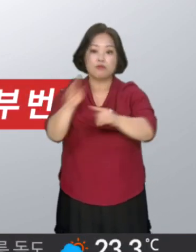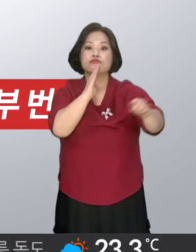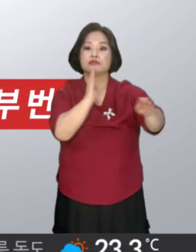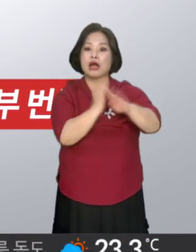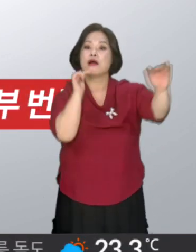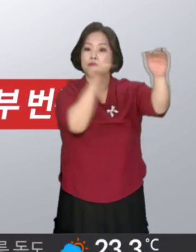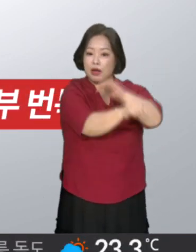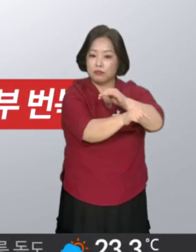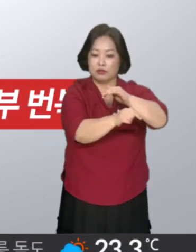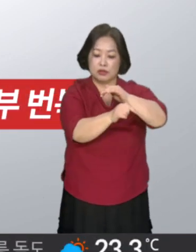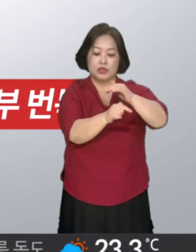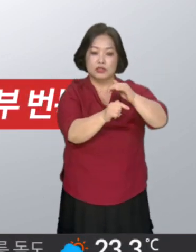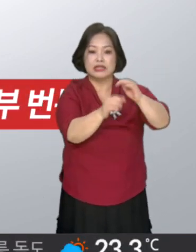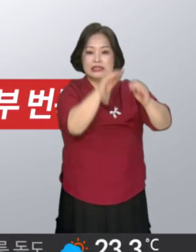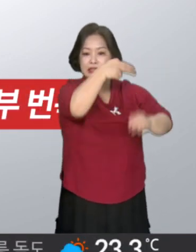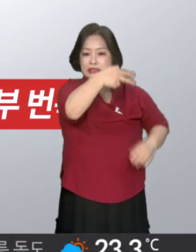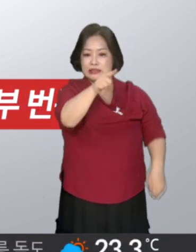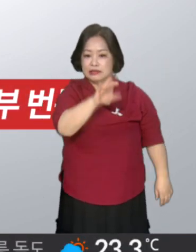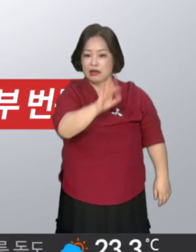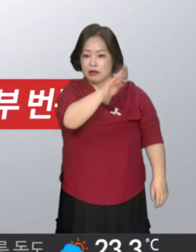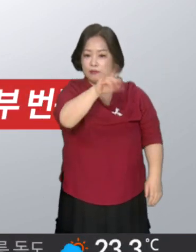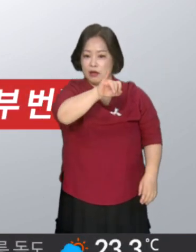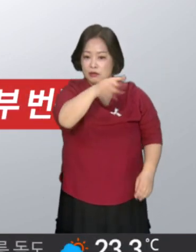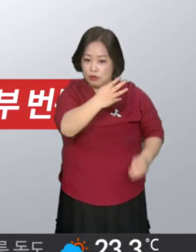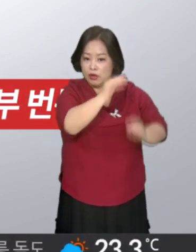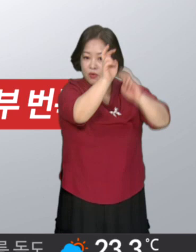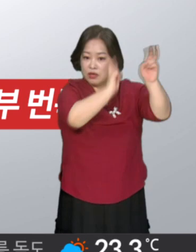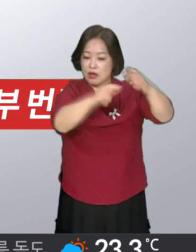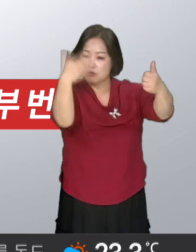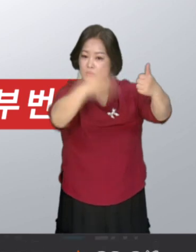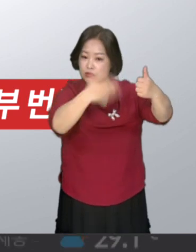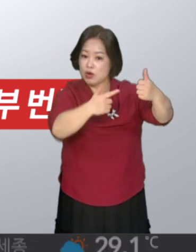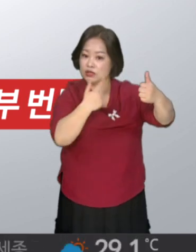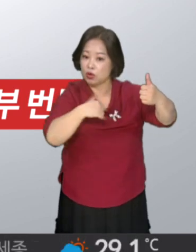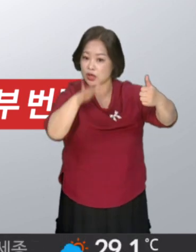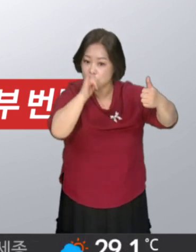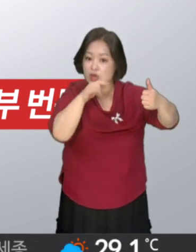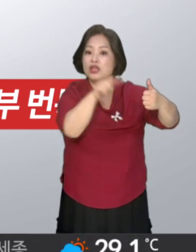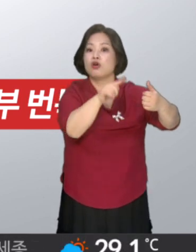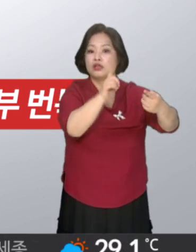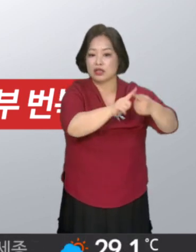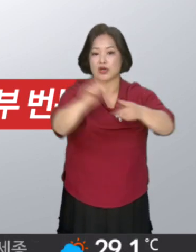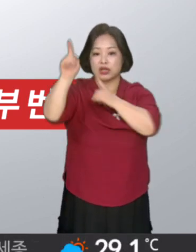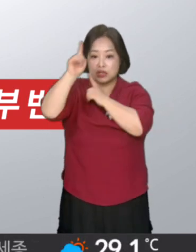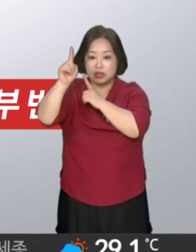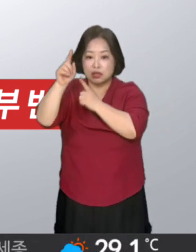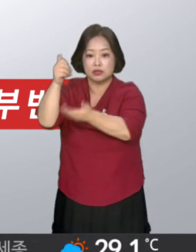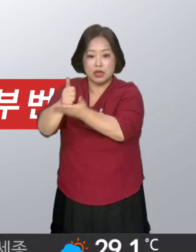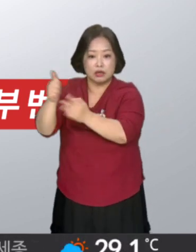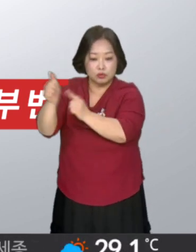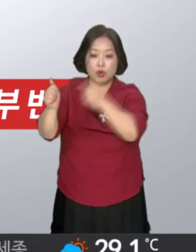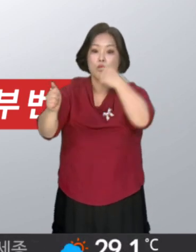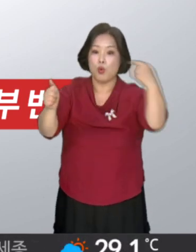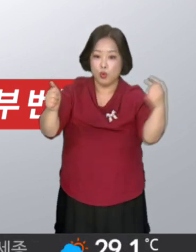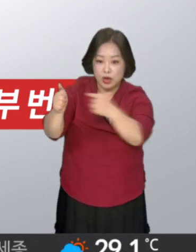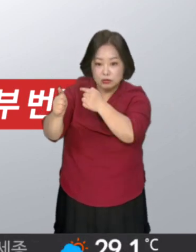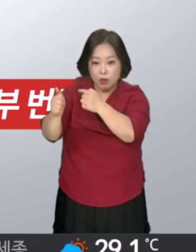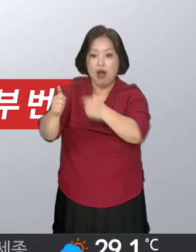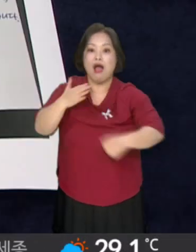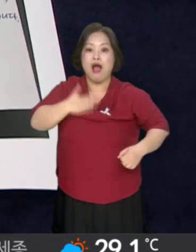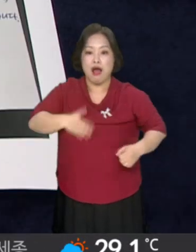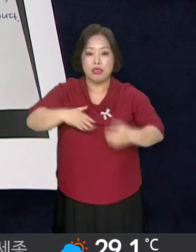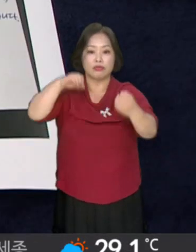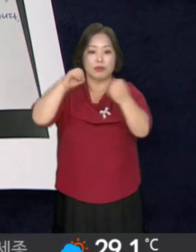내용을 당시 도지사였던 이재명 민주당 대표에게 보고했으며이 대표도 알았다는 취지로 답했다고